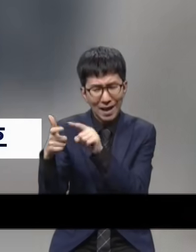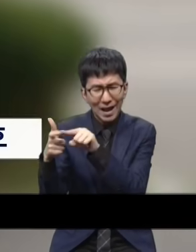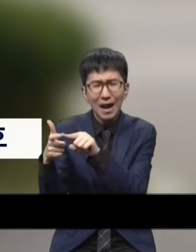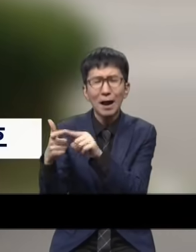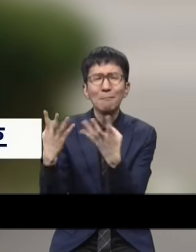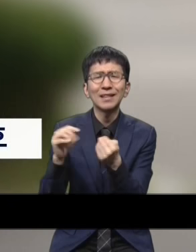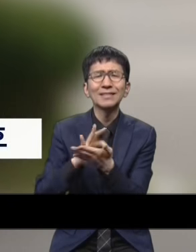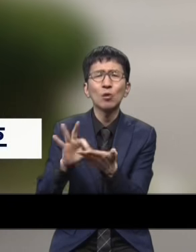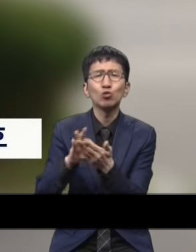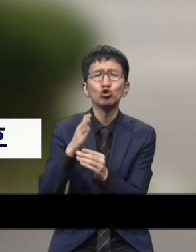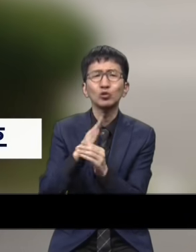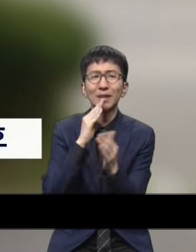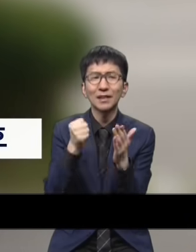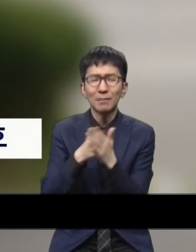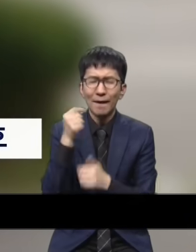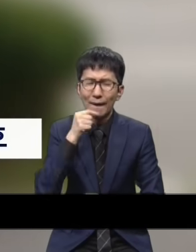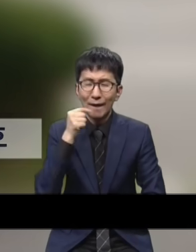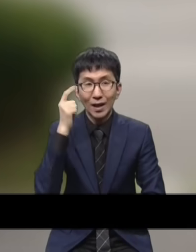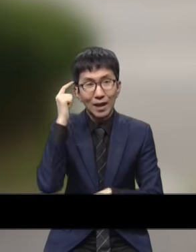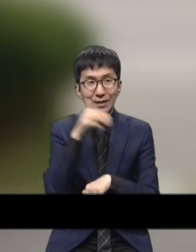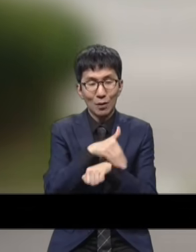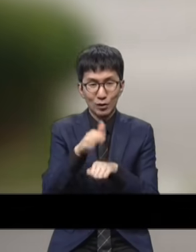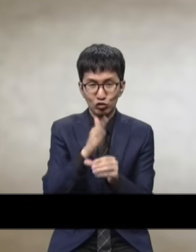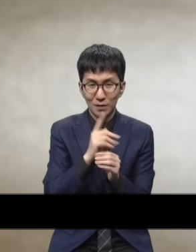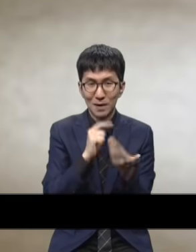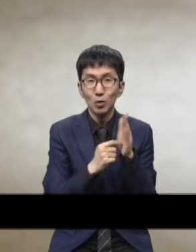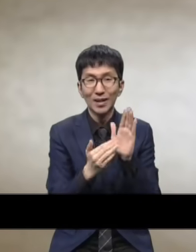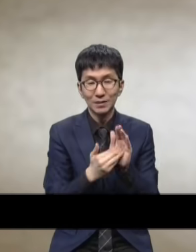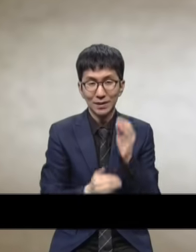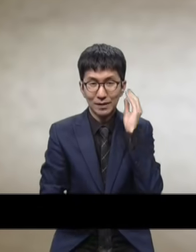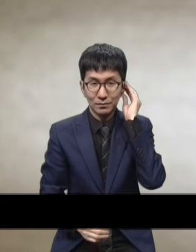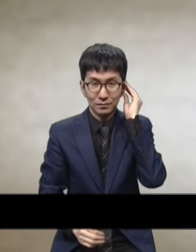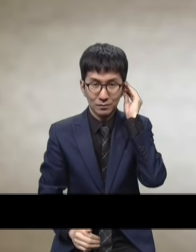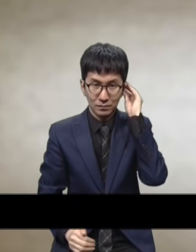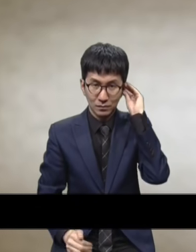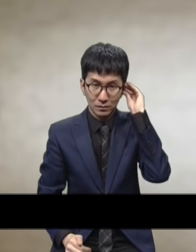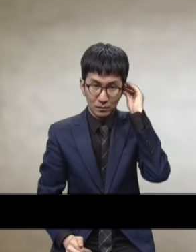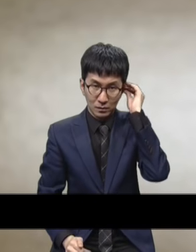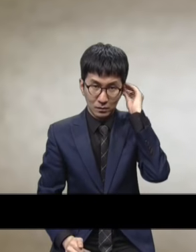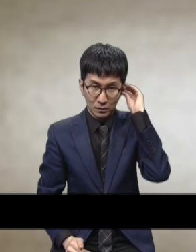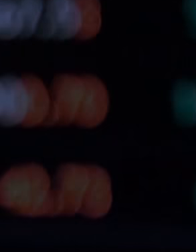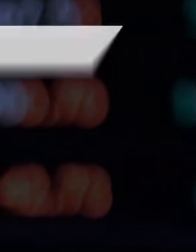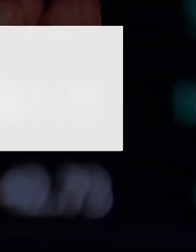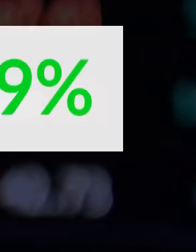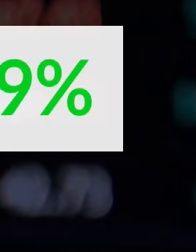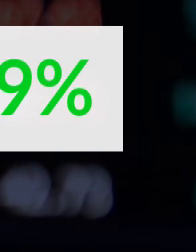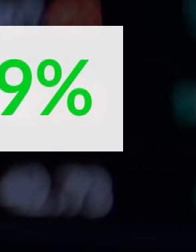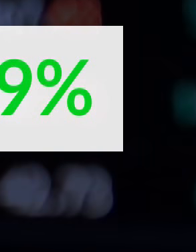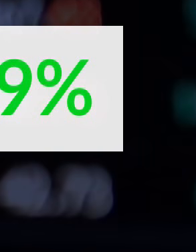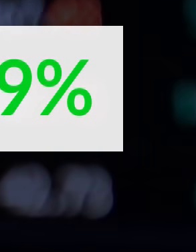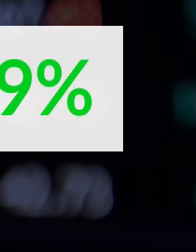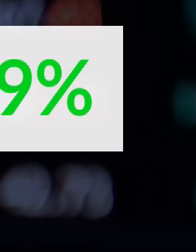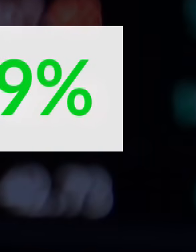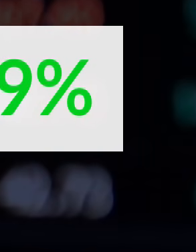만큼 통관검사를 더욱 강화하겠다고 밝혔습니다. SBS 한상우입니다.